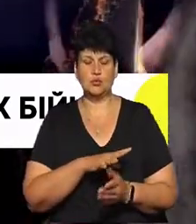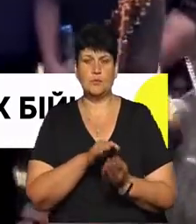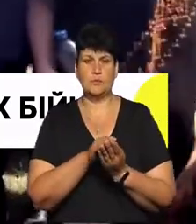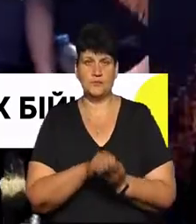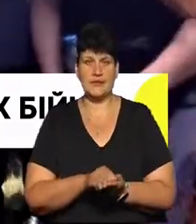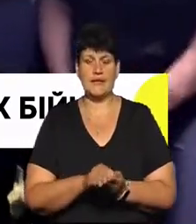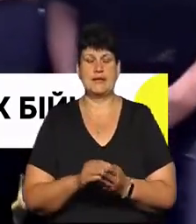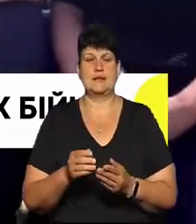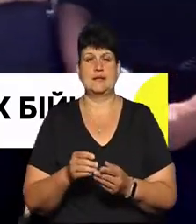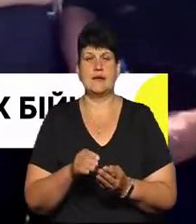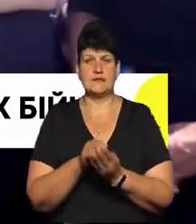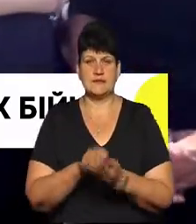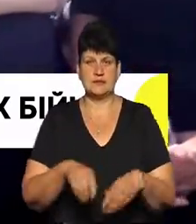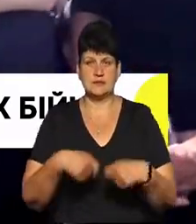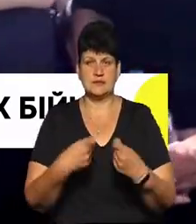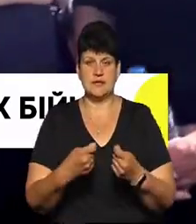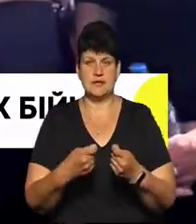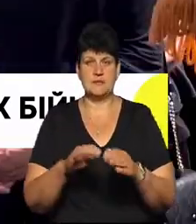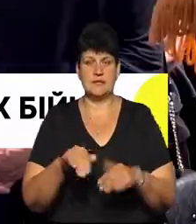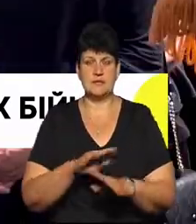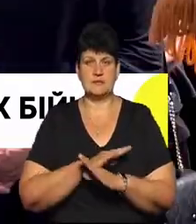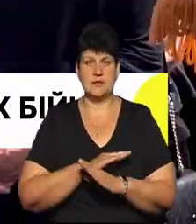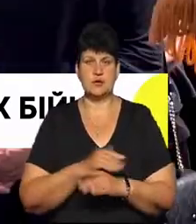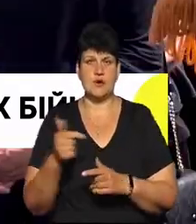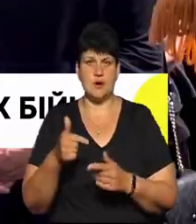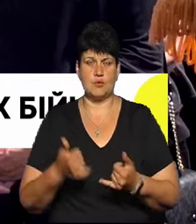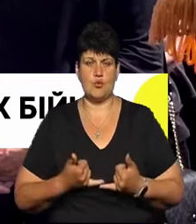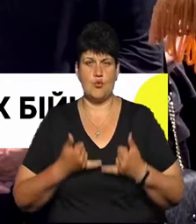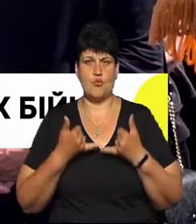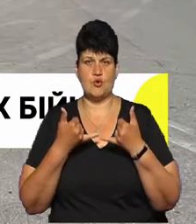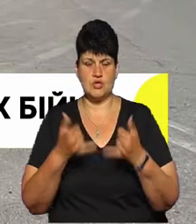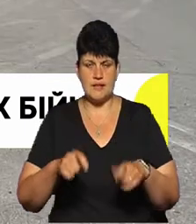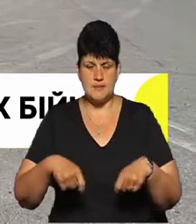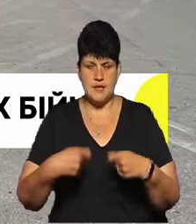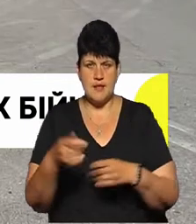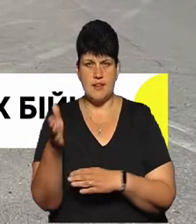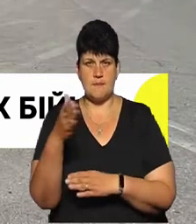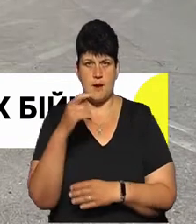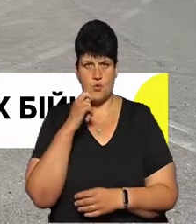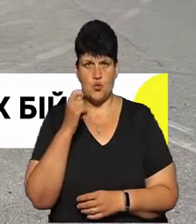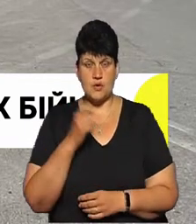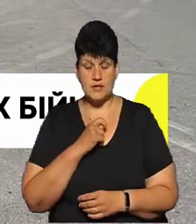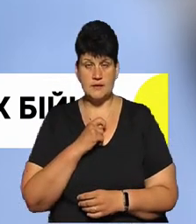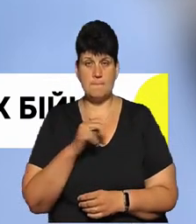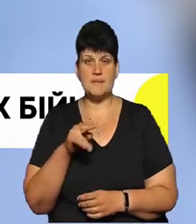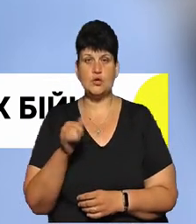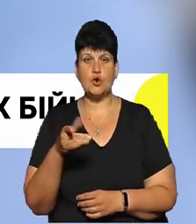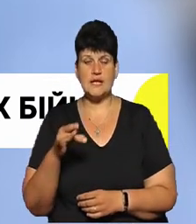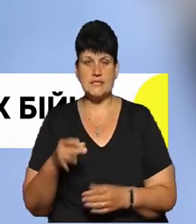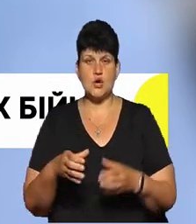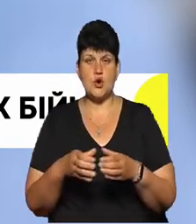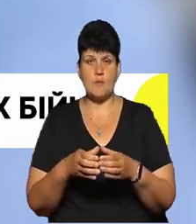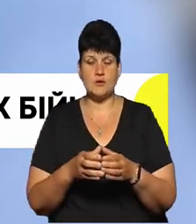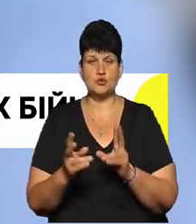воїна вручили посмертну грамоту пошани та скорботи, а також передали прапор України. У Підгороднянській громаді зустріли тіло Ярослава